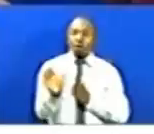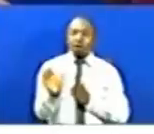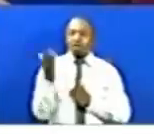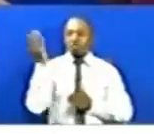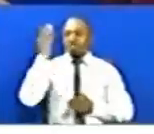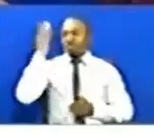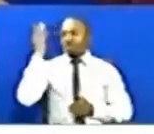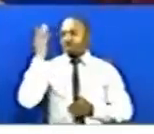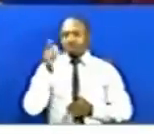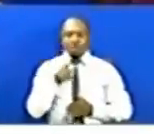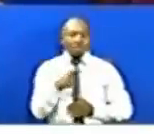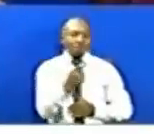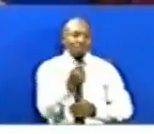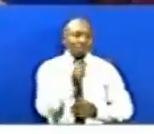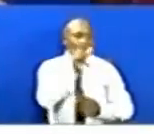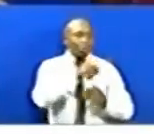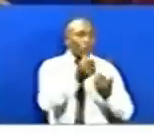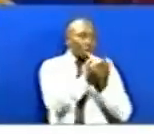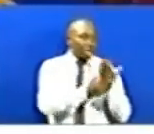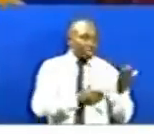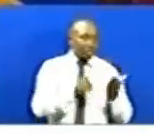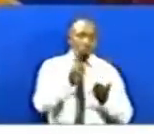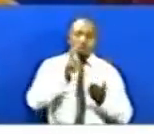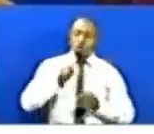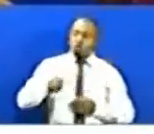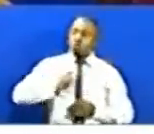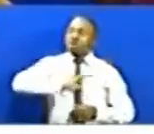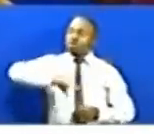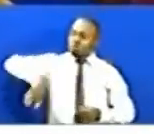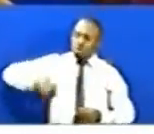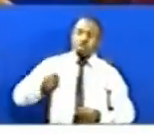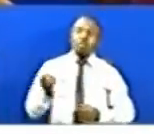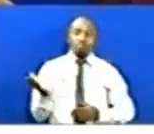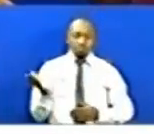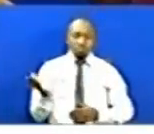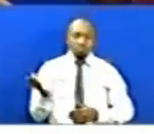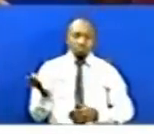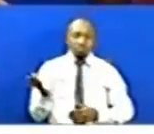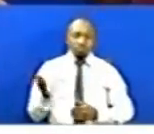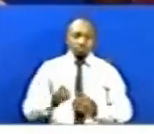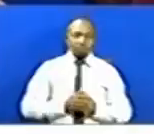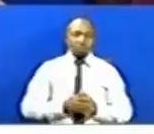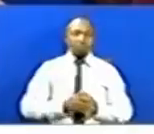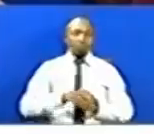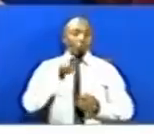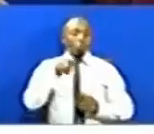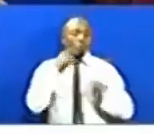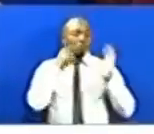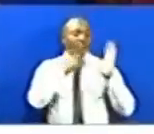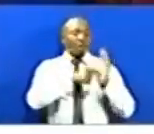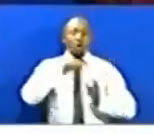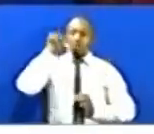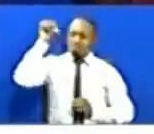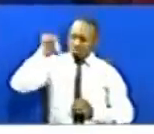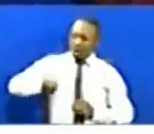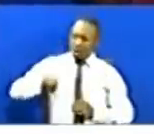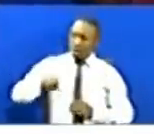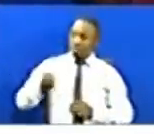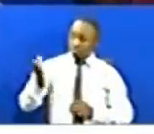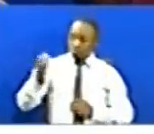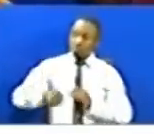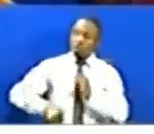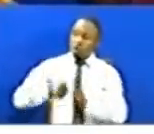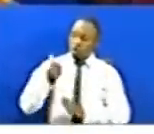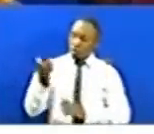wa hiari na hizi ni fedha za wananchi, kwa maneno rahisi ni wizi na ni mfano mbaya sana